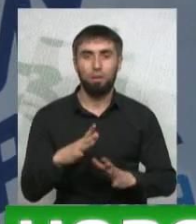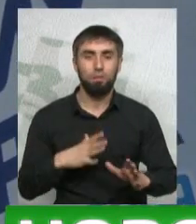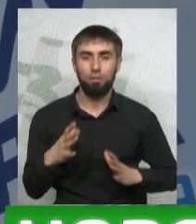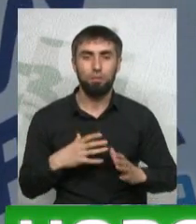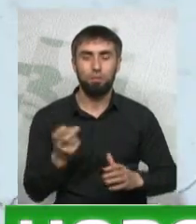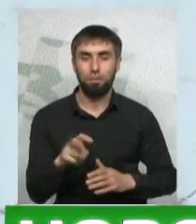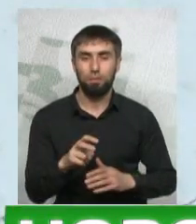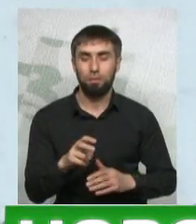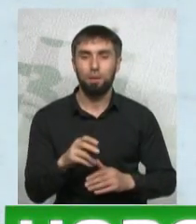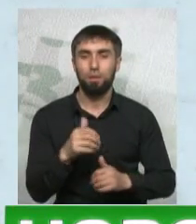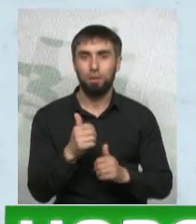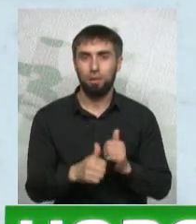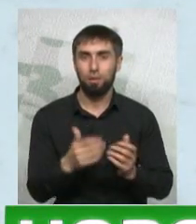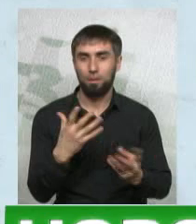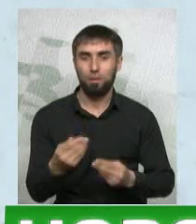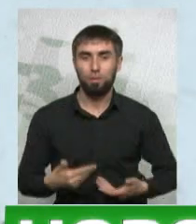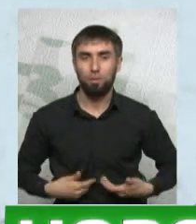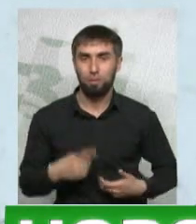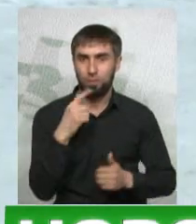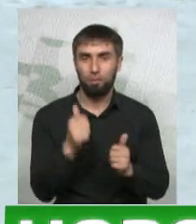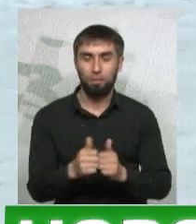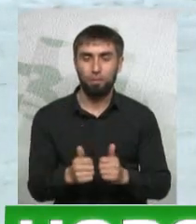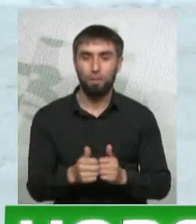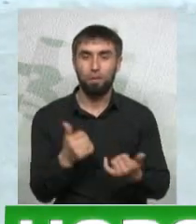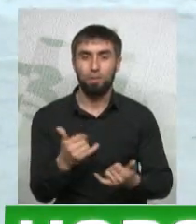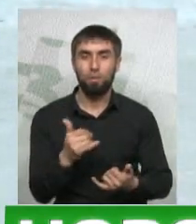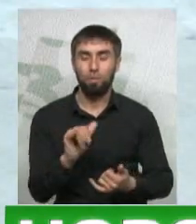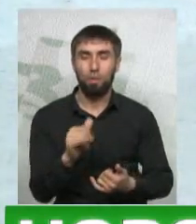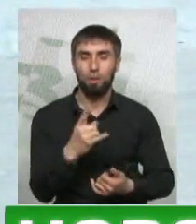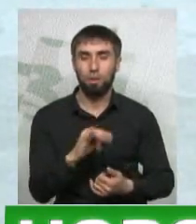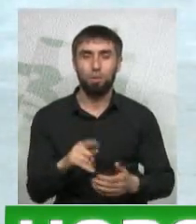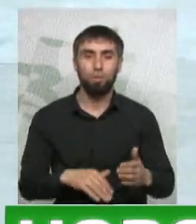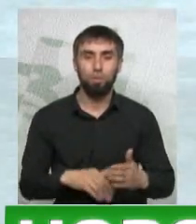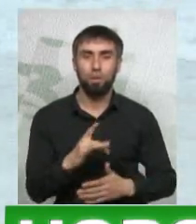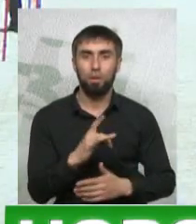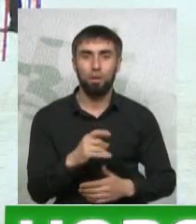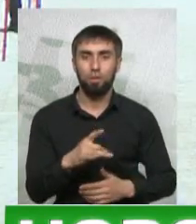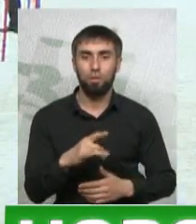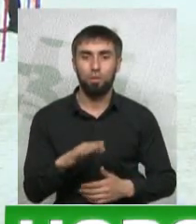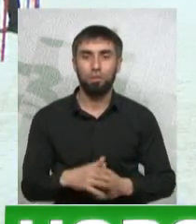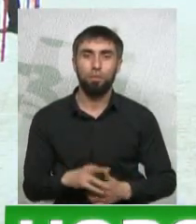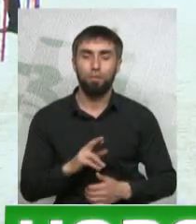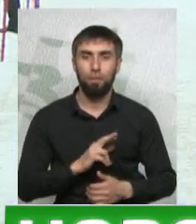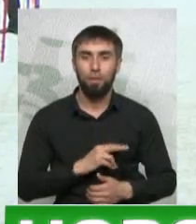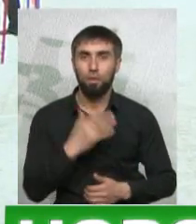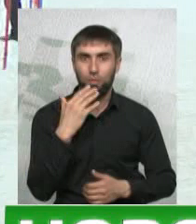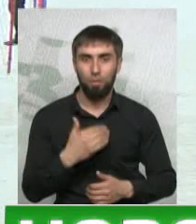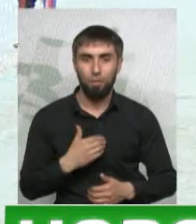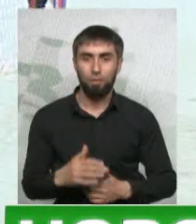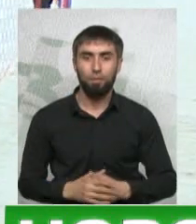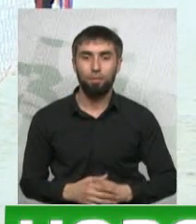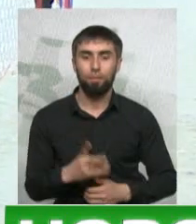приезжает практически каждый день живет неподалеку Сегодня у него один из лучших результатов любитель